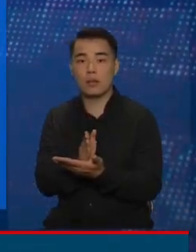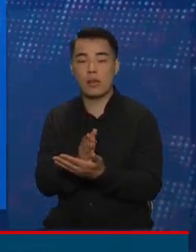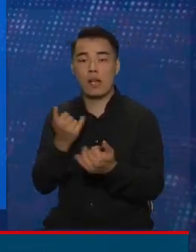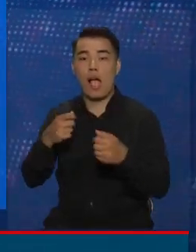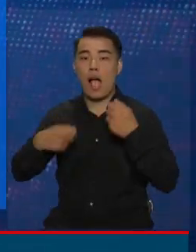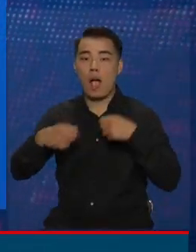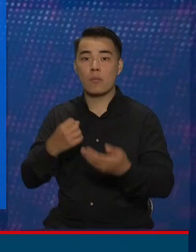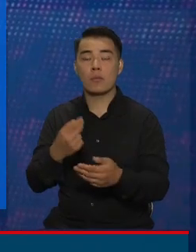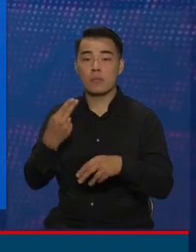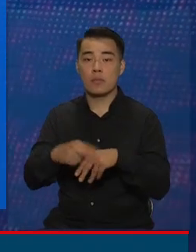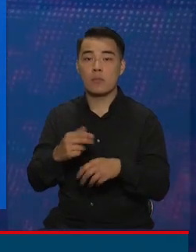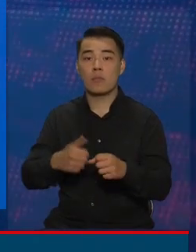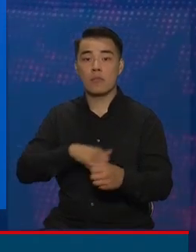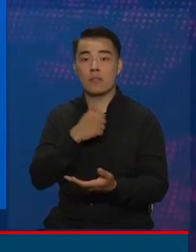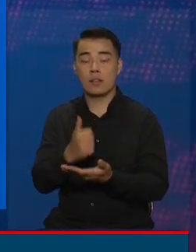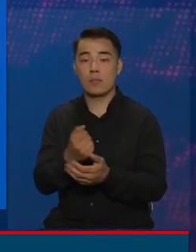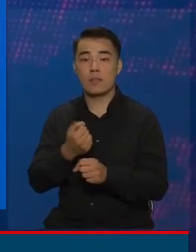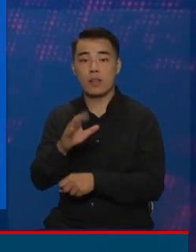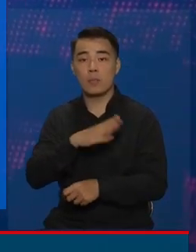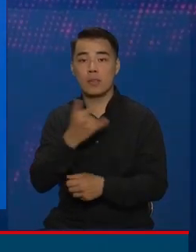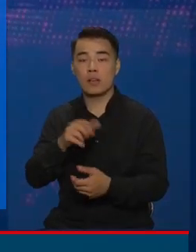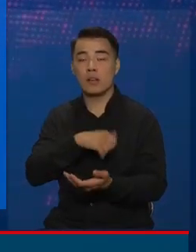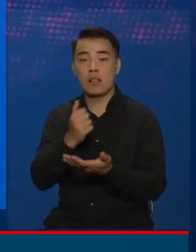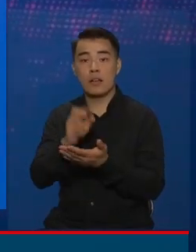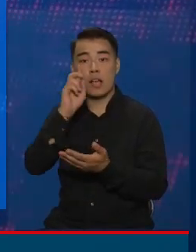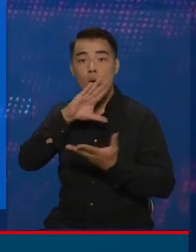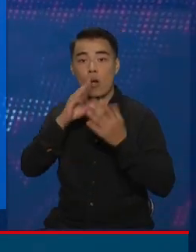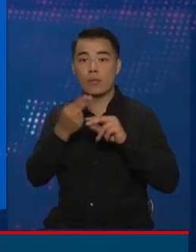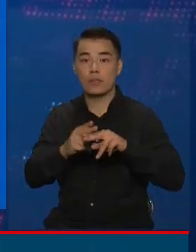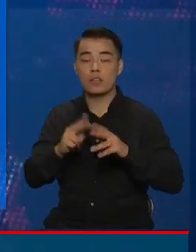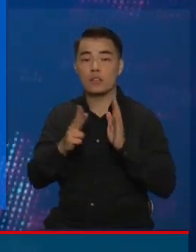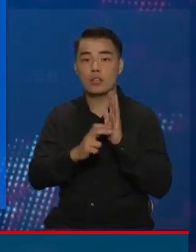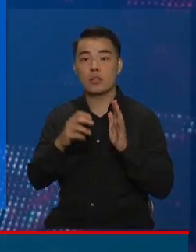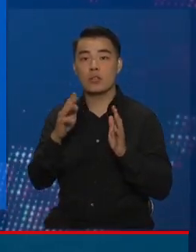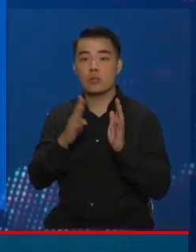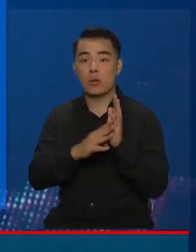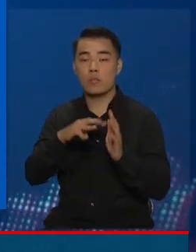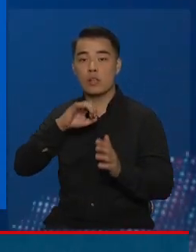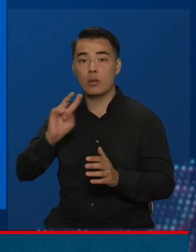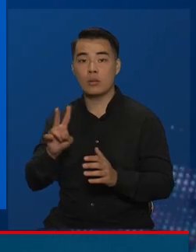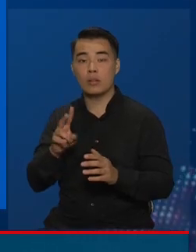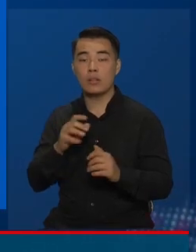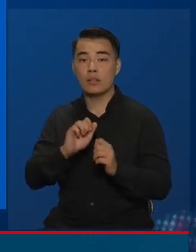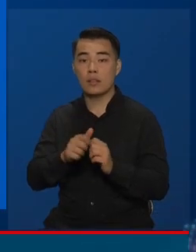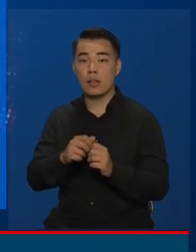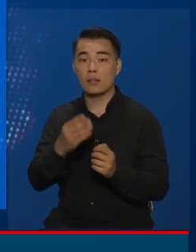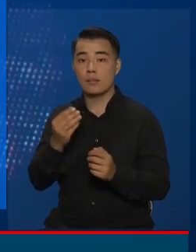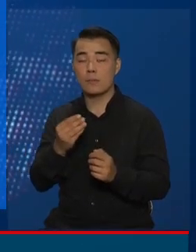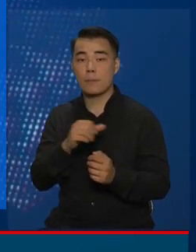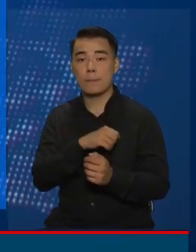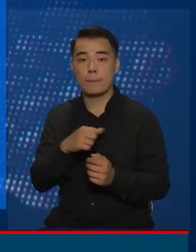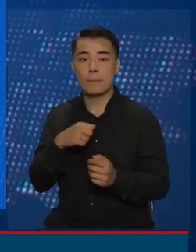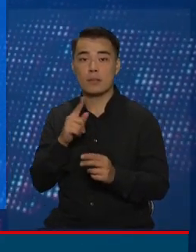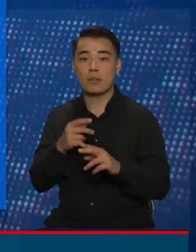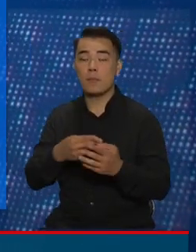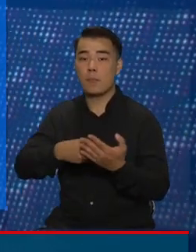аукцион арқылы ұтып алды және мемлекеттік бюджетке 809 миллион теңге жаңағы